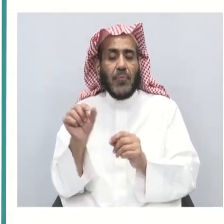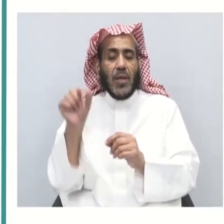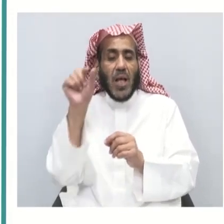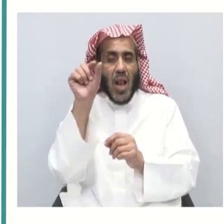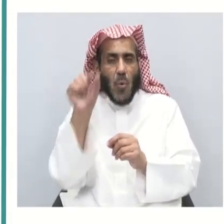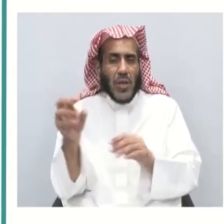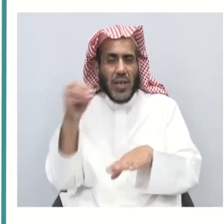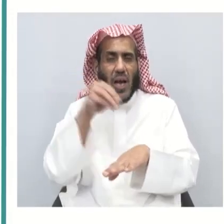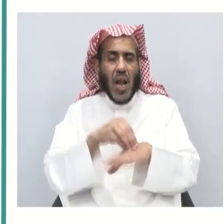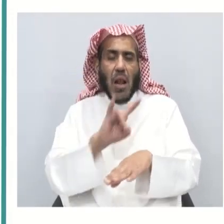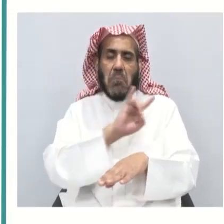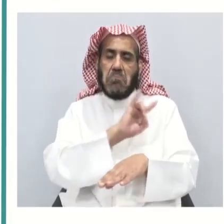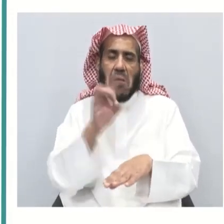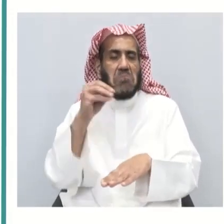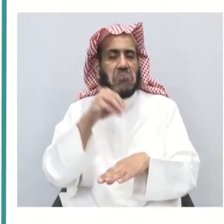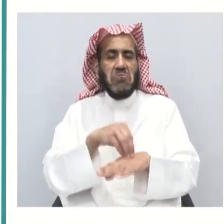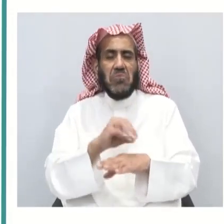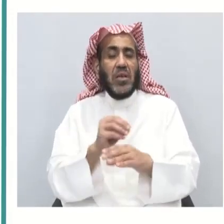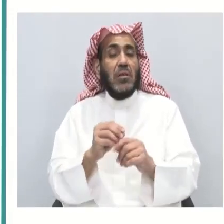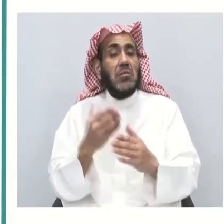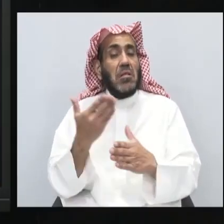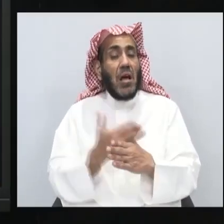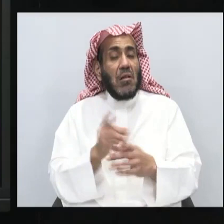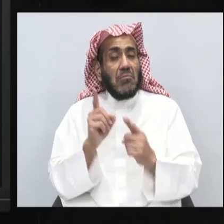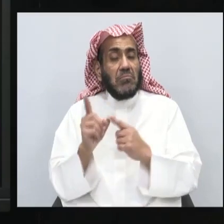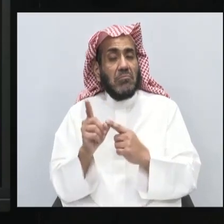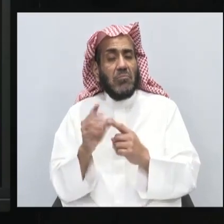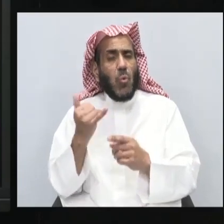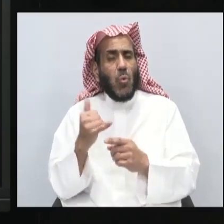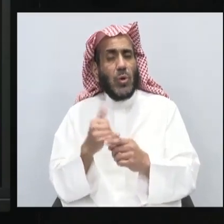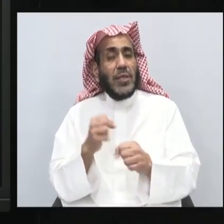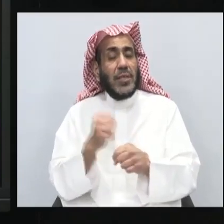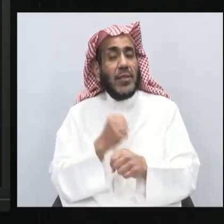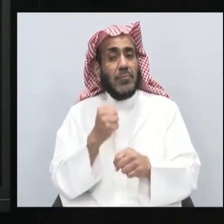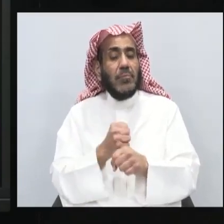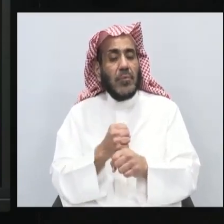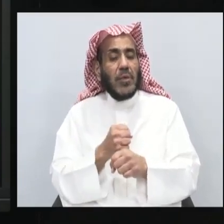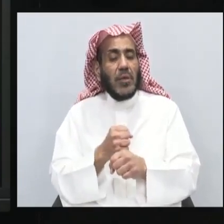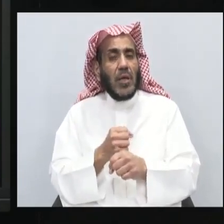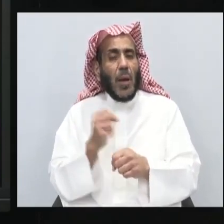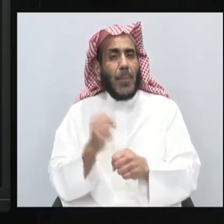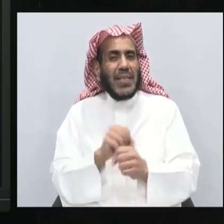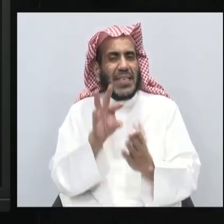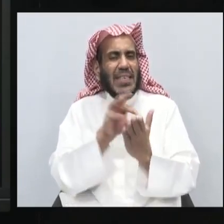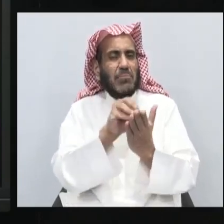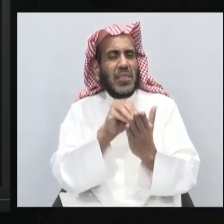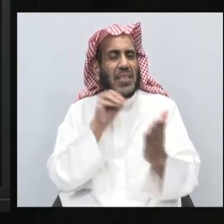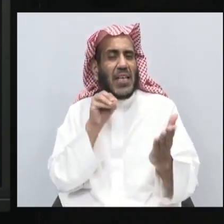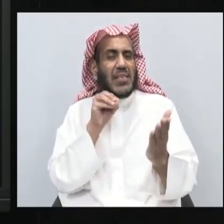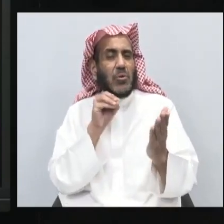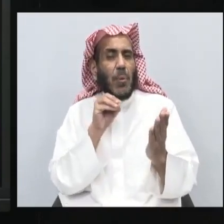الأوعية النقل لا تحتوي على أوعية نقل، لذلك تستخدم عملية الامتصاص المباشرة